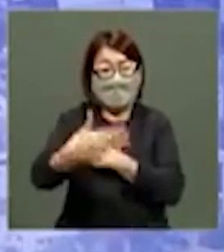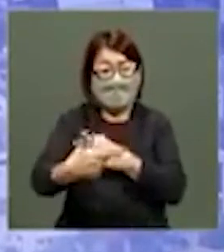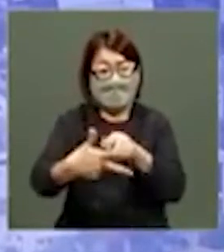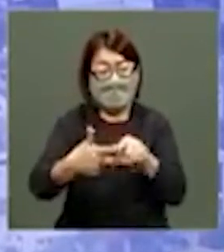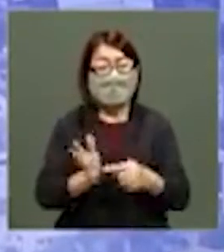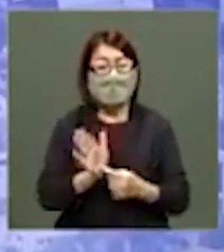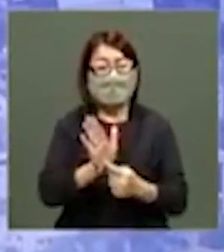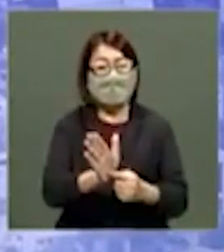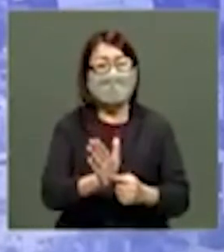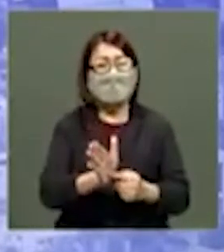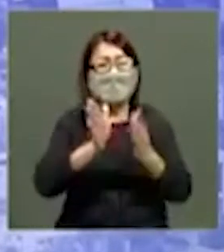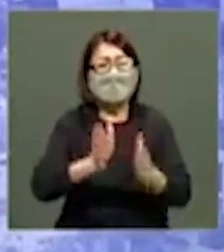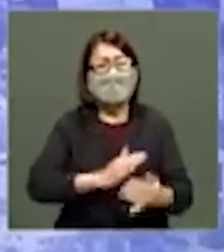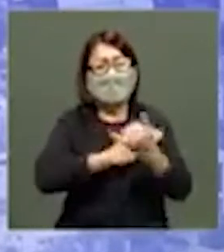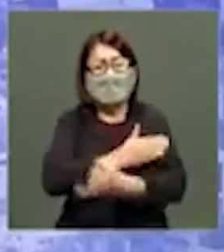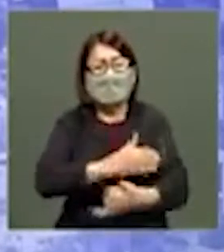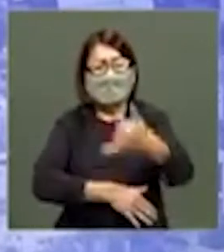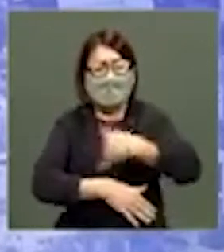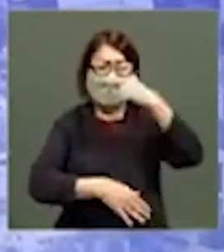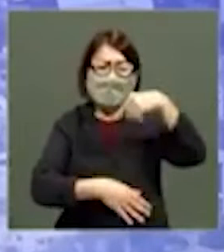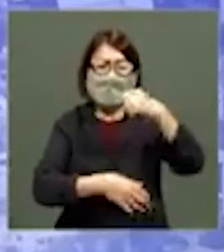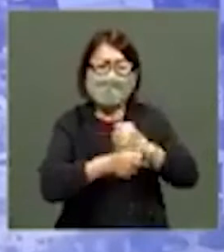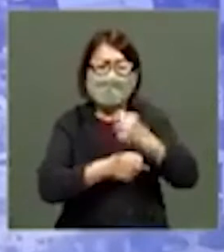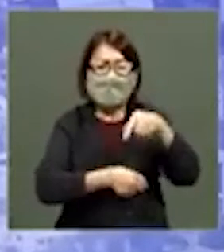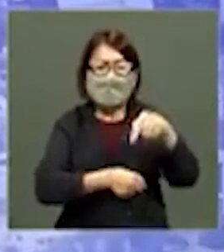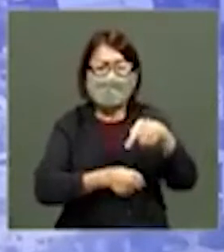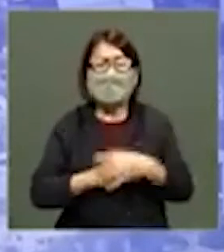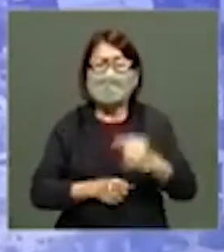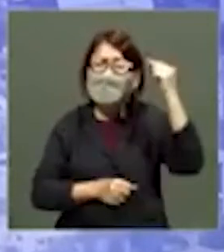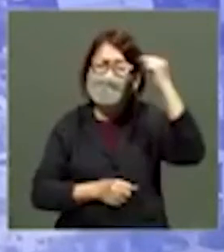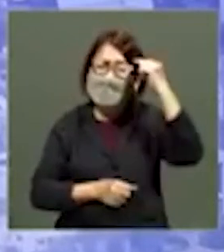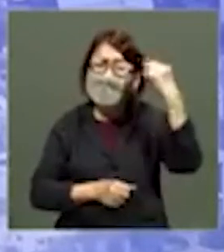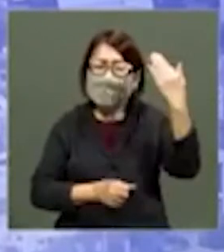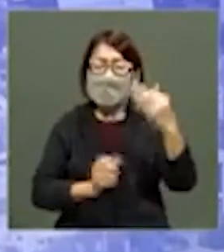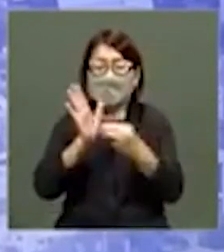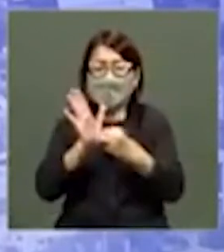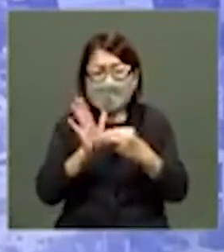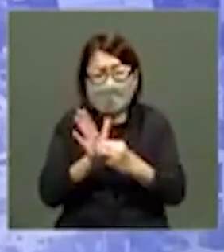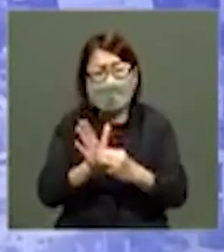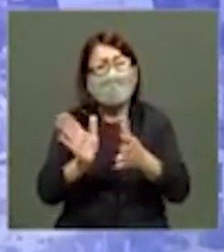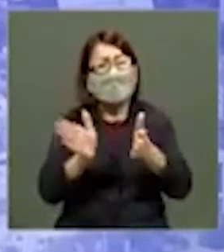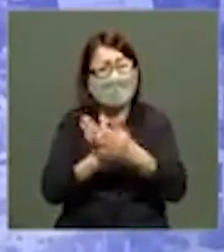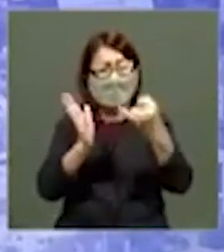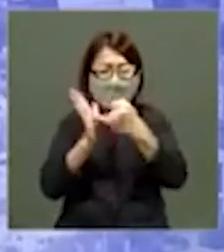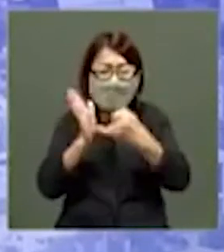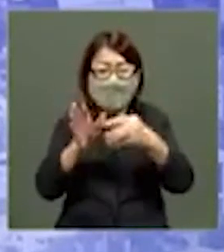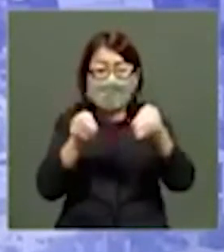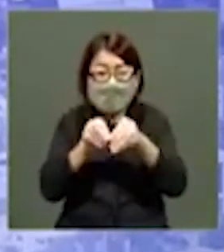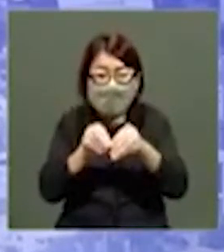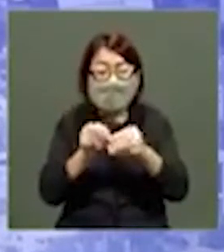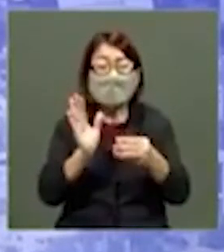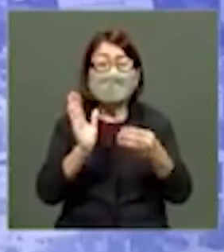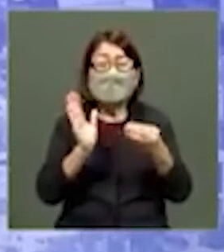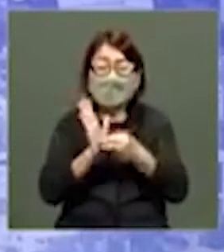าเรื่องของต่างด้าวอันนี้สำคัญไฮไลท์เลยครับมีประมาณการกันว่ากรุงเทพและปริมณฑลจะมีคนต่างด้